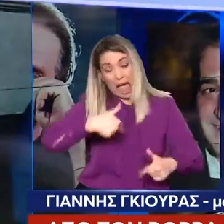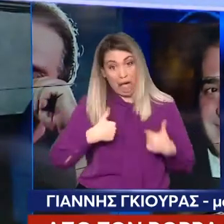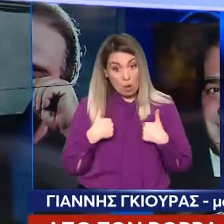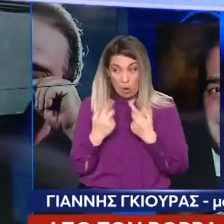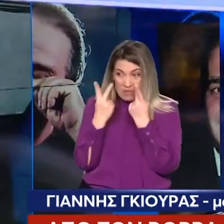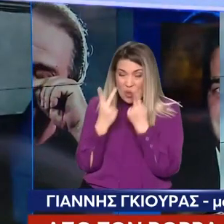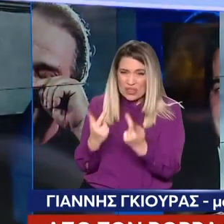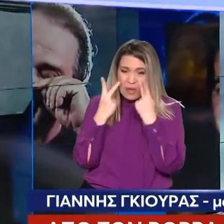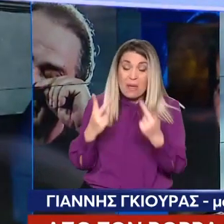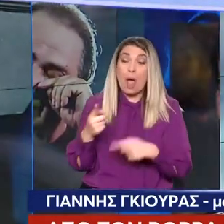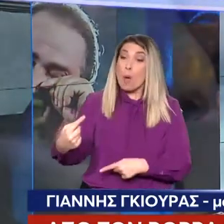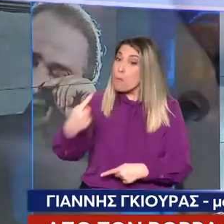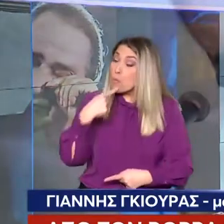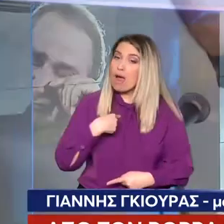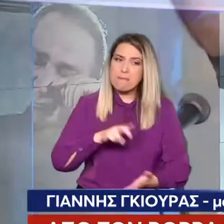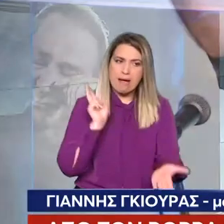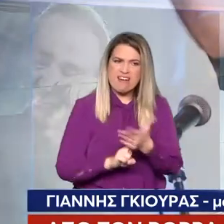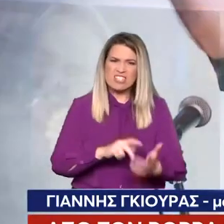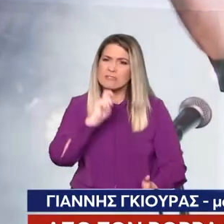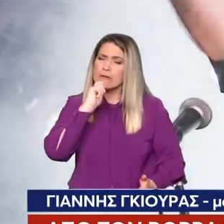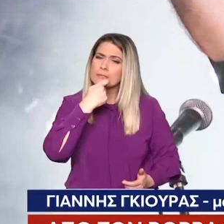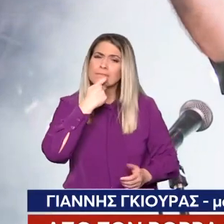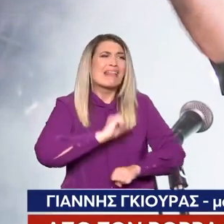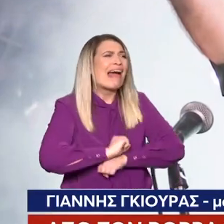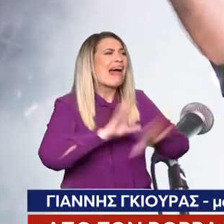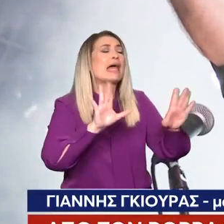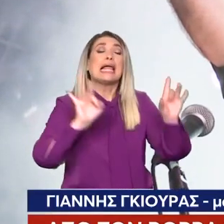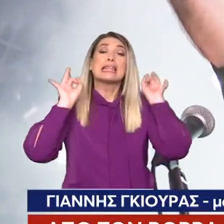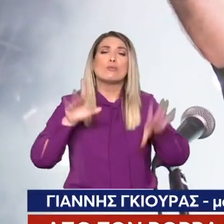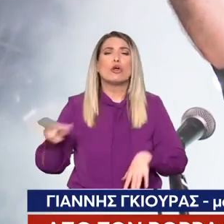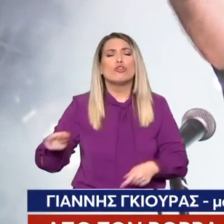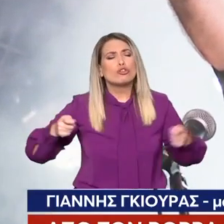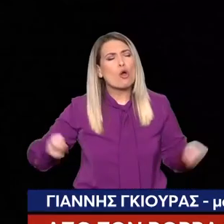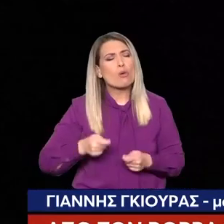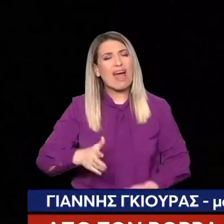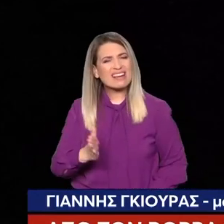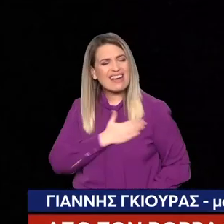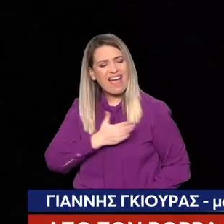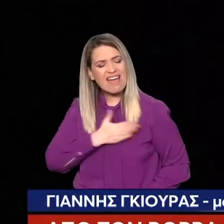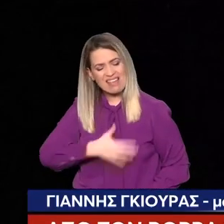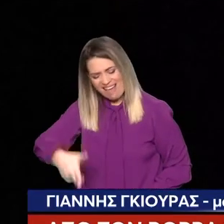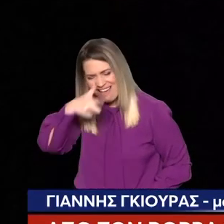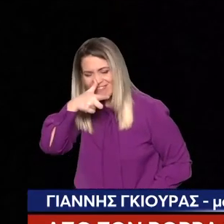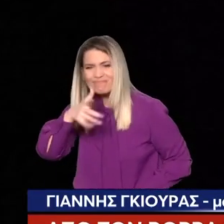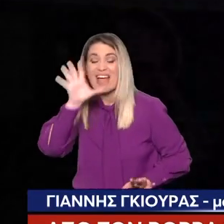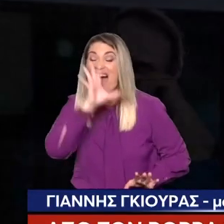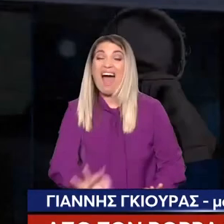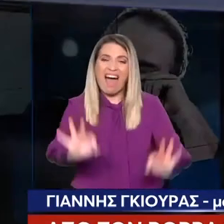είχε απαγορέψει επωδυνή να μην βγάλουμε κάτι τέτοιο προς τα έξω. Γιατί το έκανε με την καρδιά του. Ήταν η